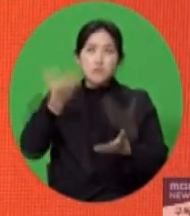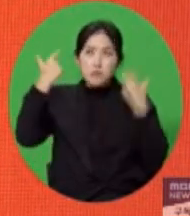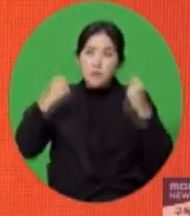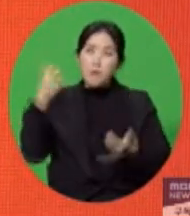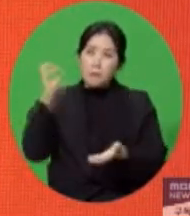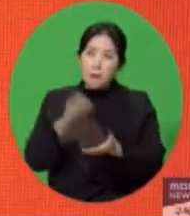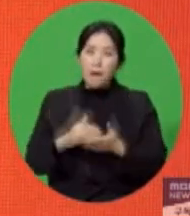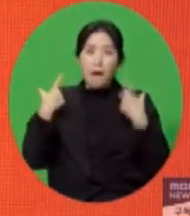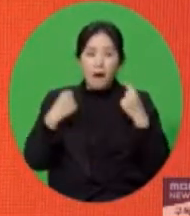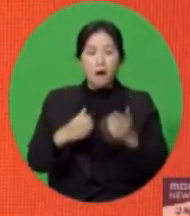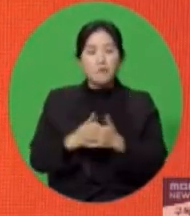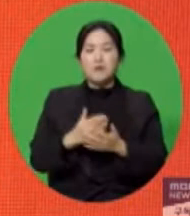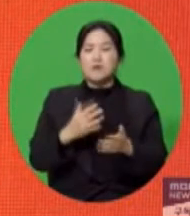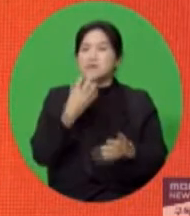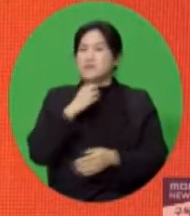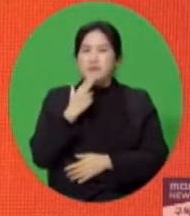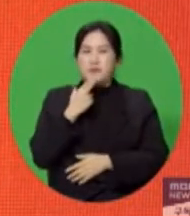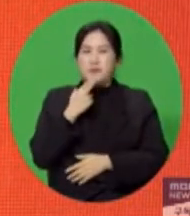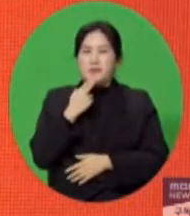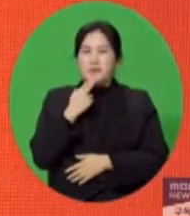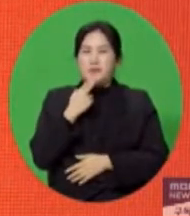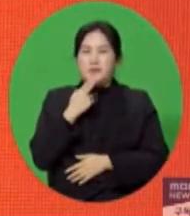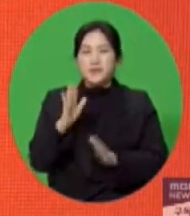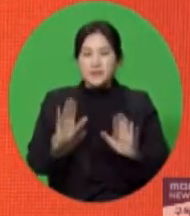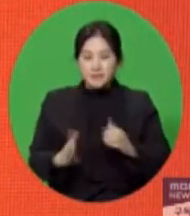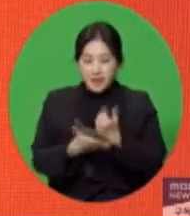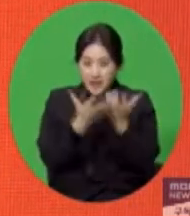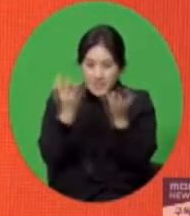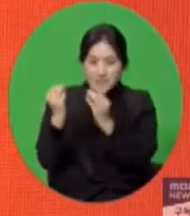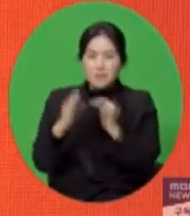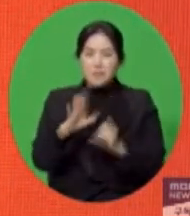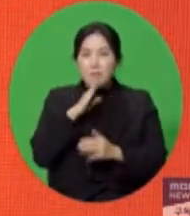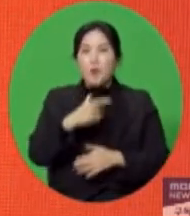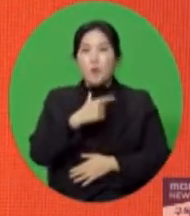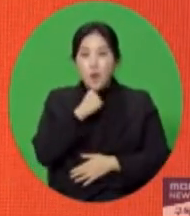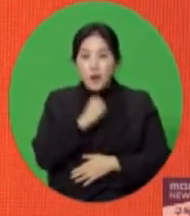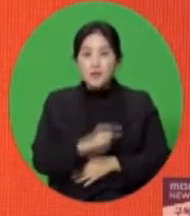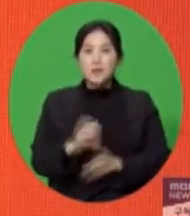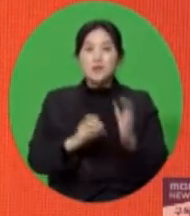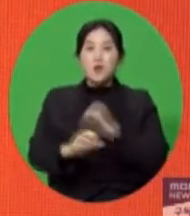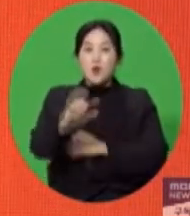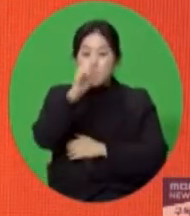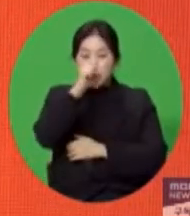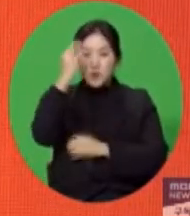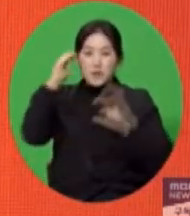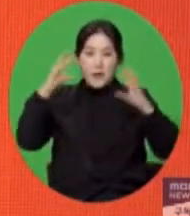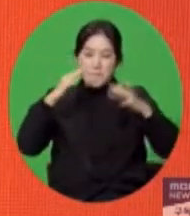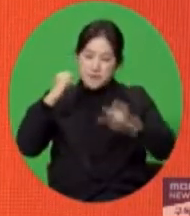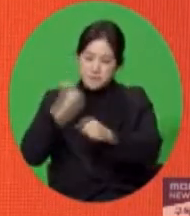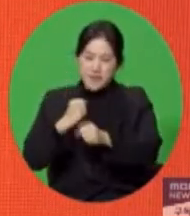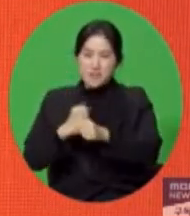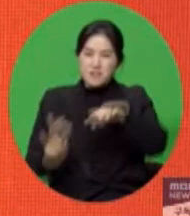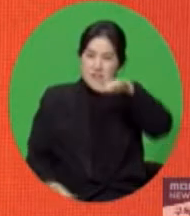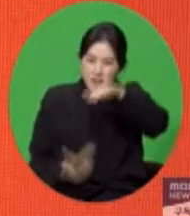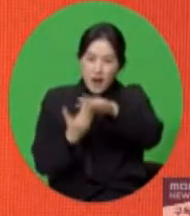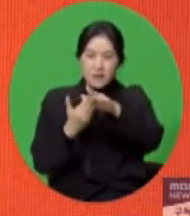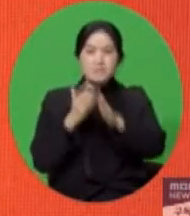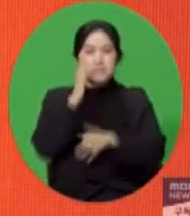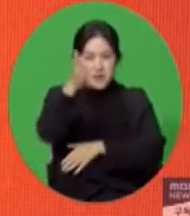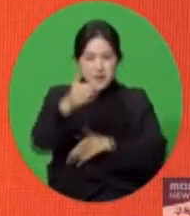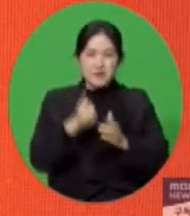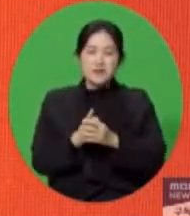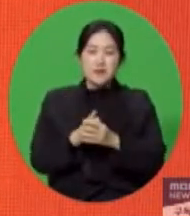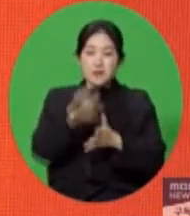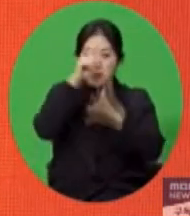소용이 있겠습니까? 많은 분들이 실제로 바라는 것은 더 좋은 대한민국을 만드는 것입니다.